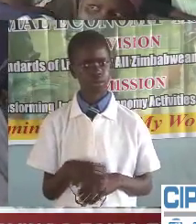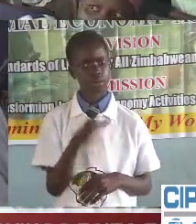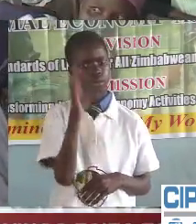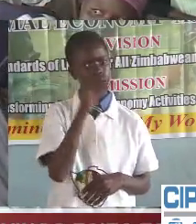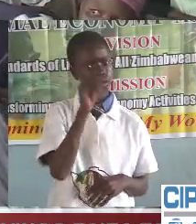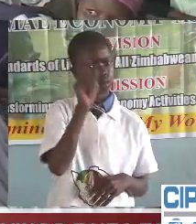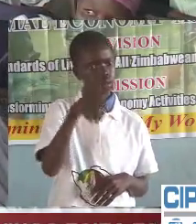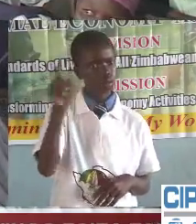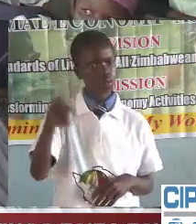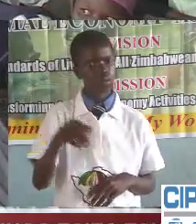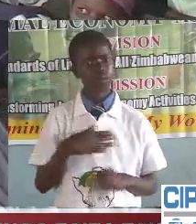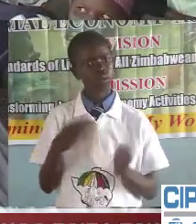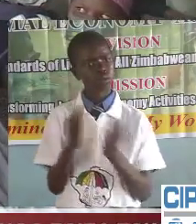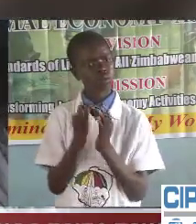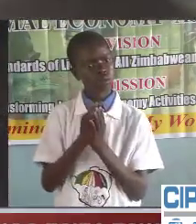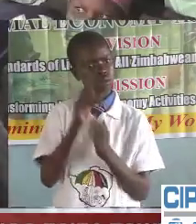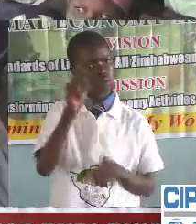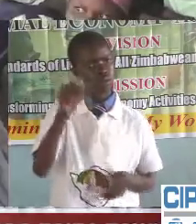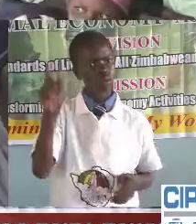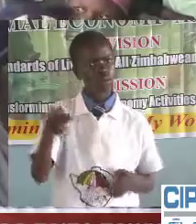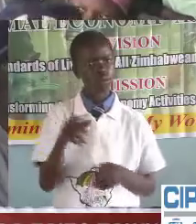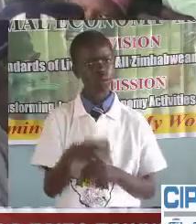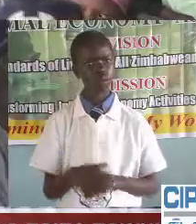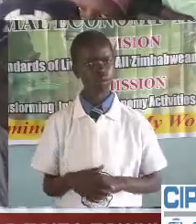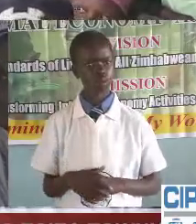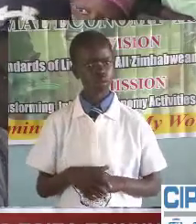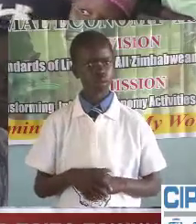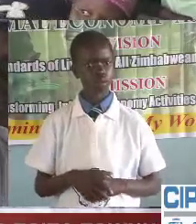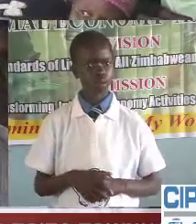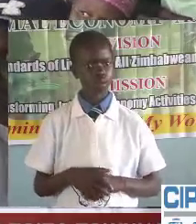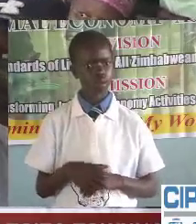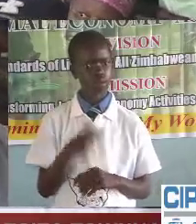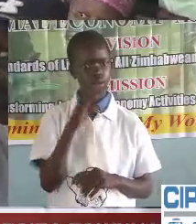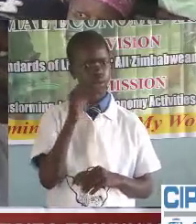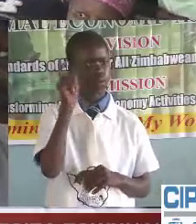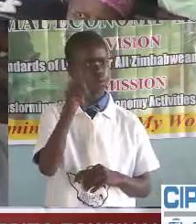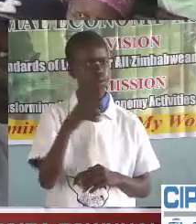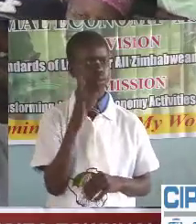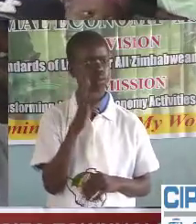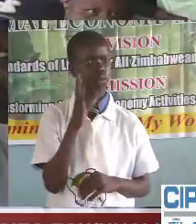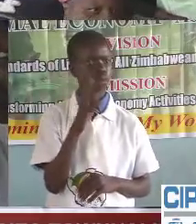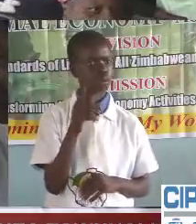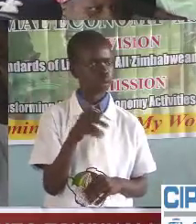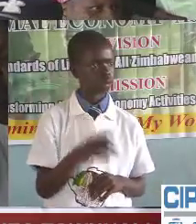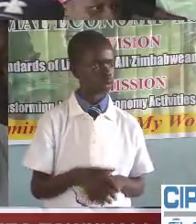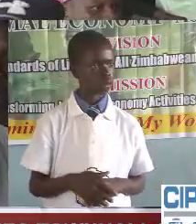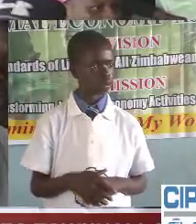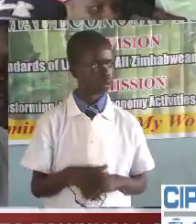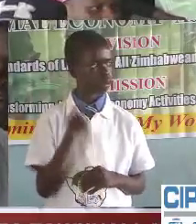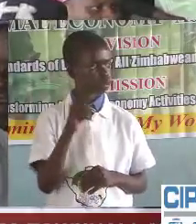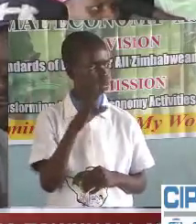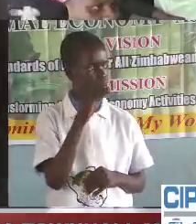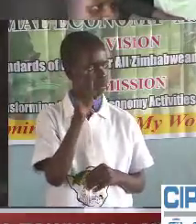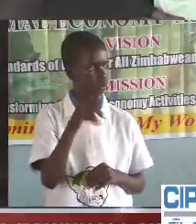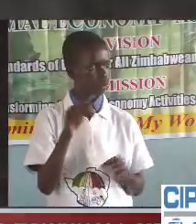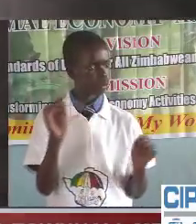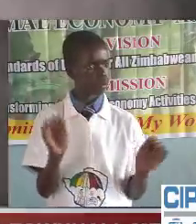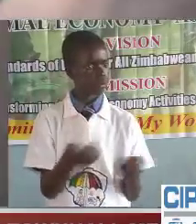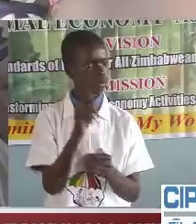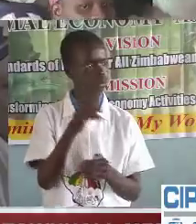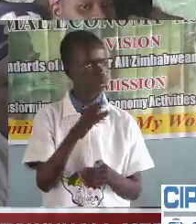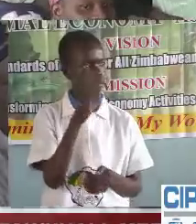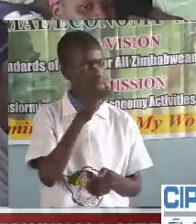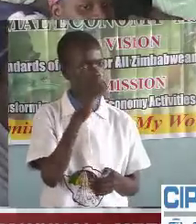Committee. Constituency Development Committee ndiro dare richange richigamuchira chero iya mari